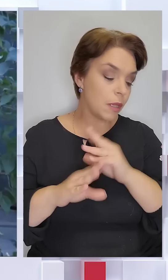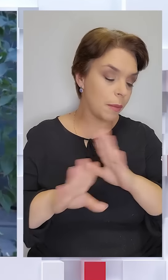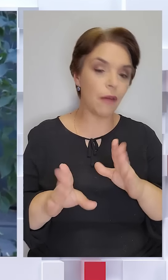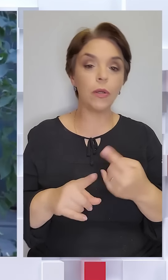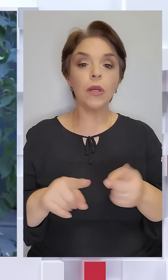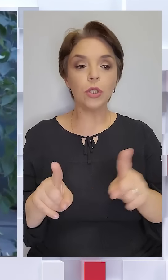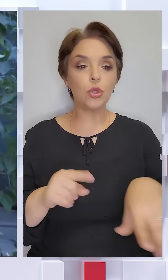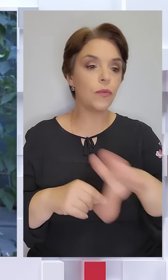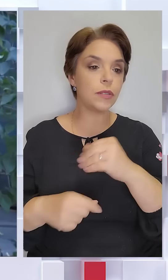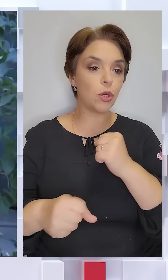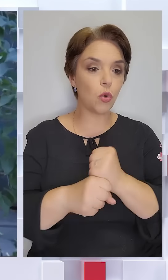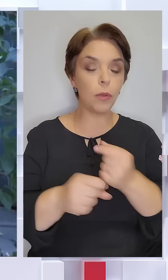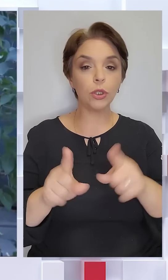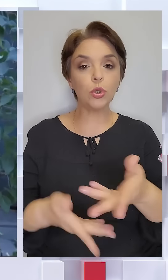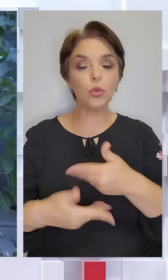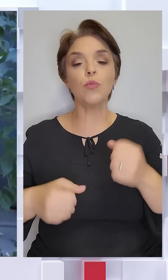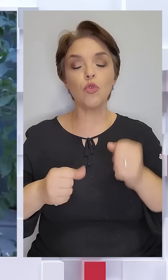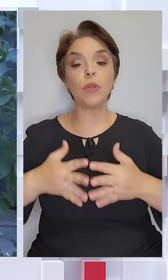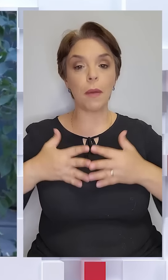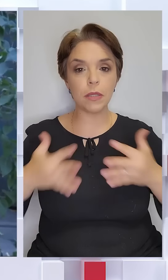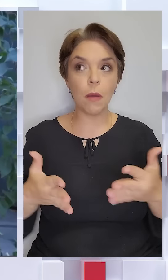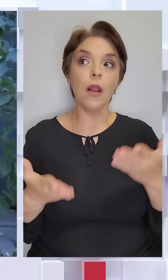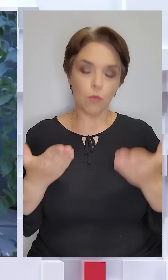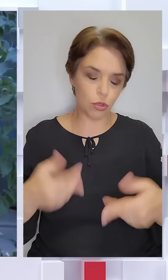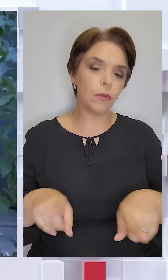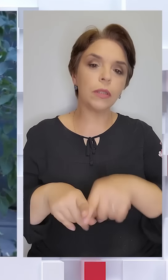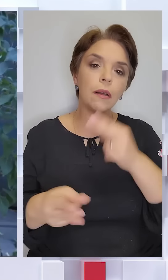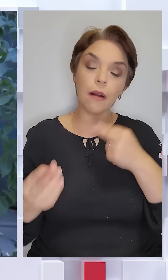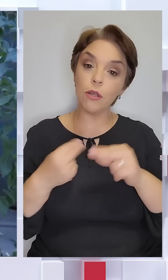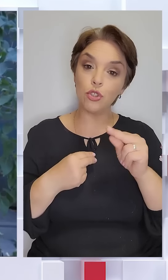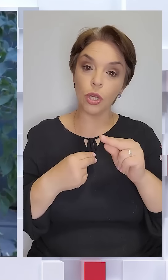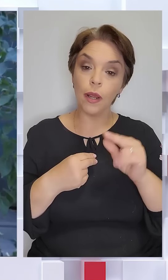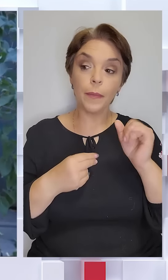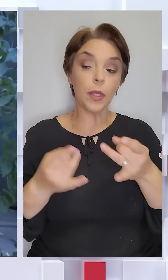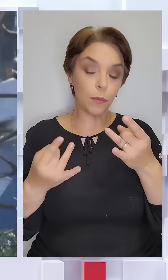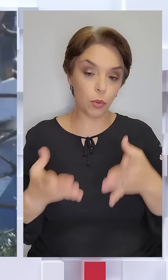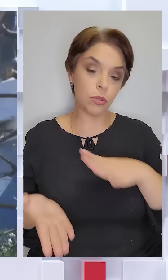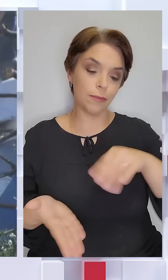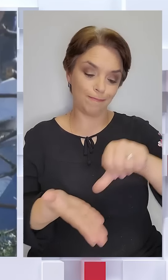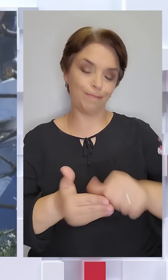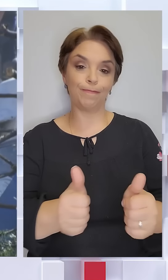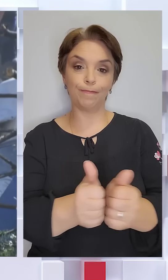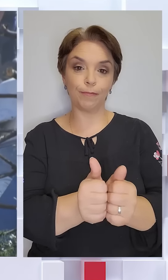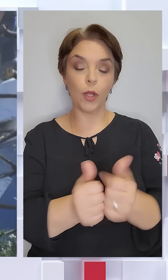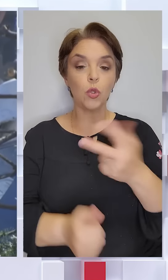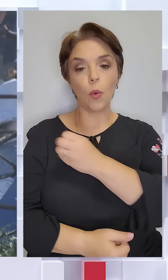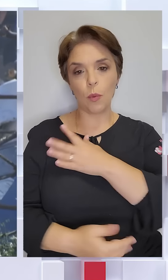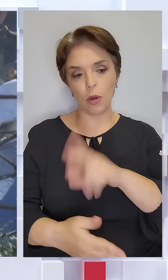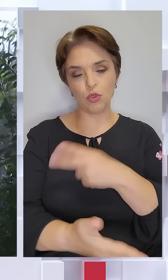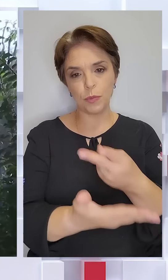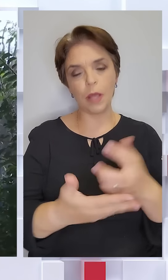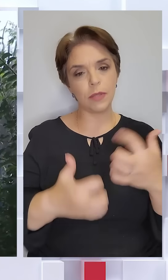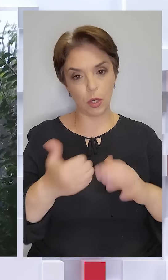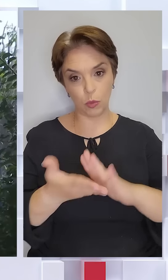Неправильно те, що всі роблять те, що можуть максимально, можливо, так краще. І просто присутність. Трьох поранених ушпитали в